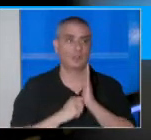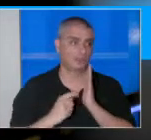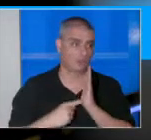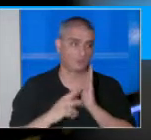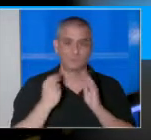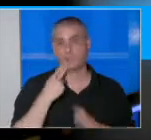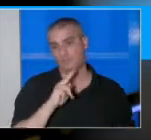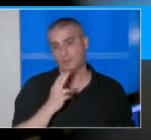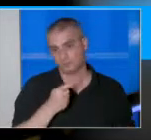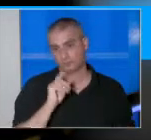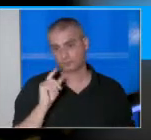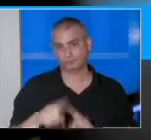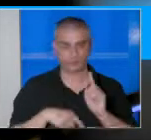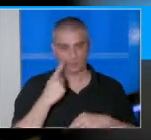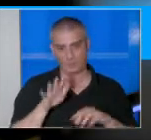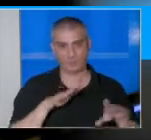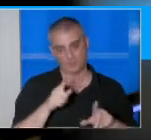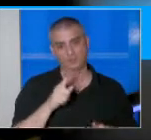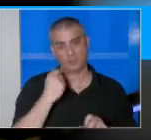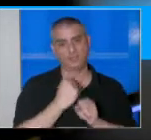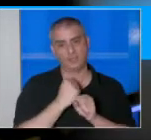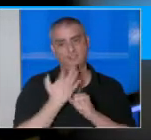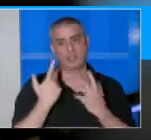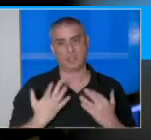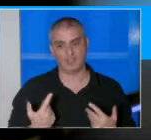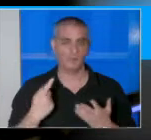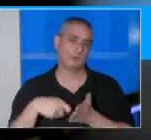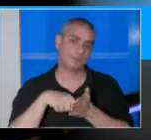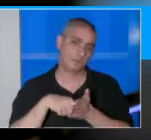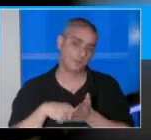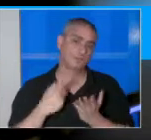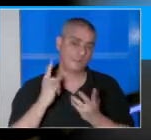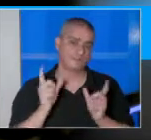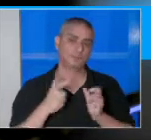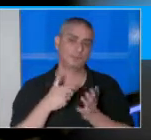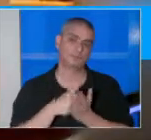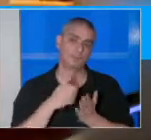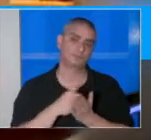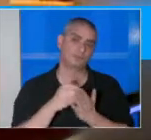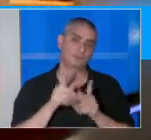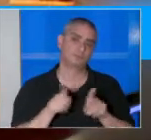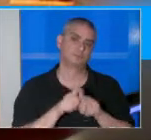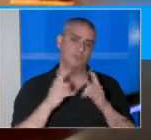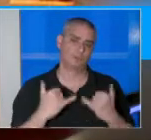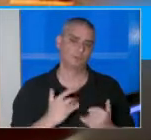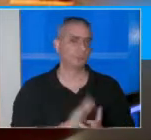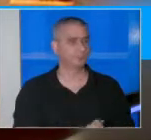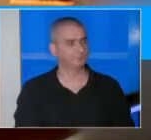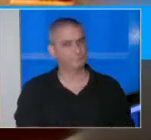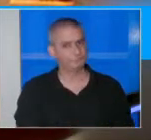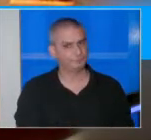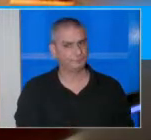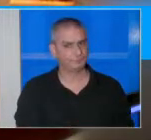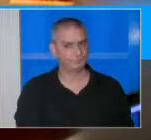עם הבטחה כאמור של שבוע הבא שהממשלה אולי תעשה כמה וכמה תיקונים, אבל הסגר נמשך במתכונתו הנוכחית. כן, עוד